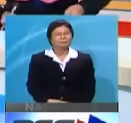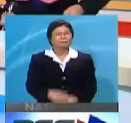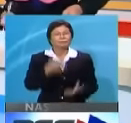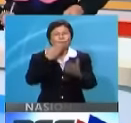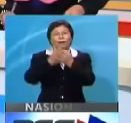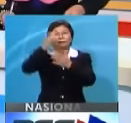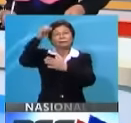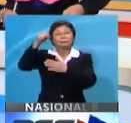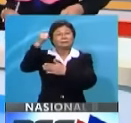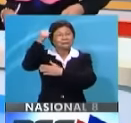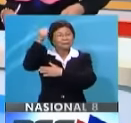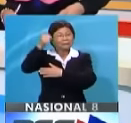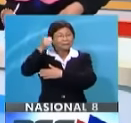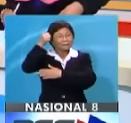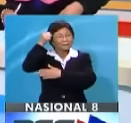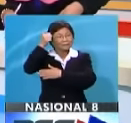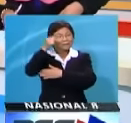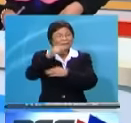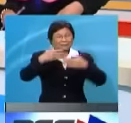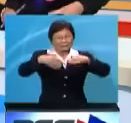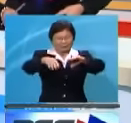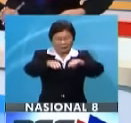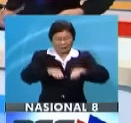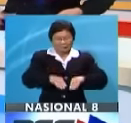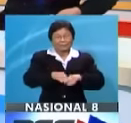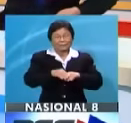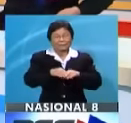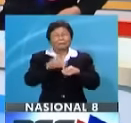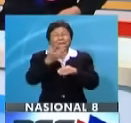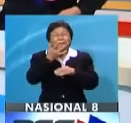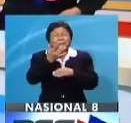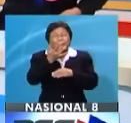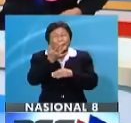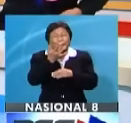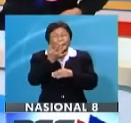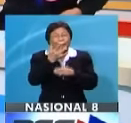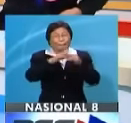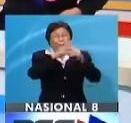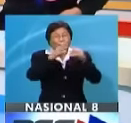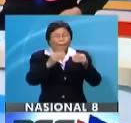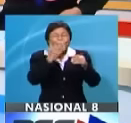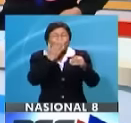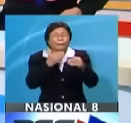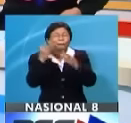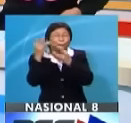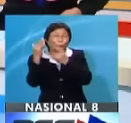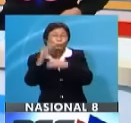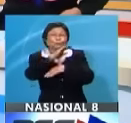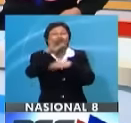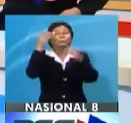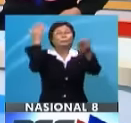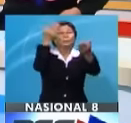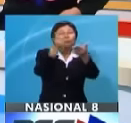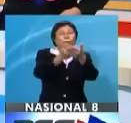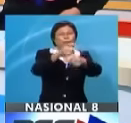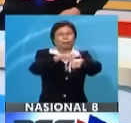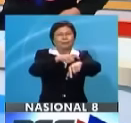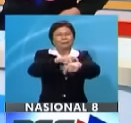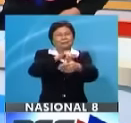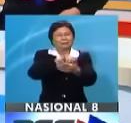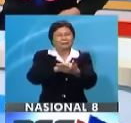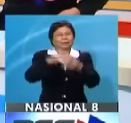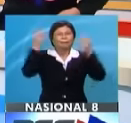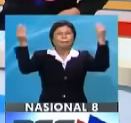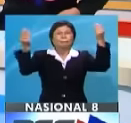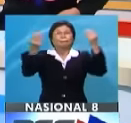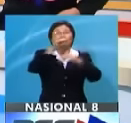Baik, saudara, teksturnya yang unik dan rasanya yang manis menjadikan bempelam harum manis dinanti-nantikan apabila tiba musimnya. Majlis